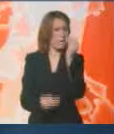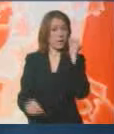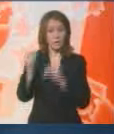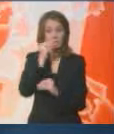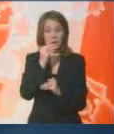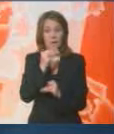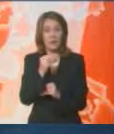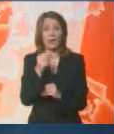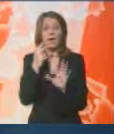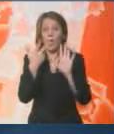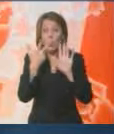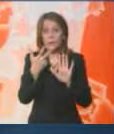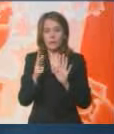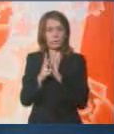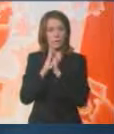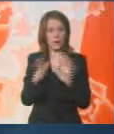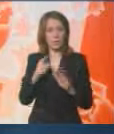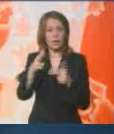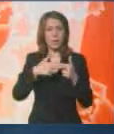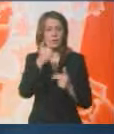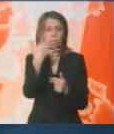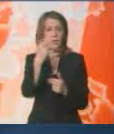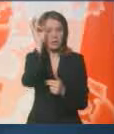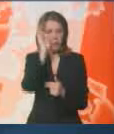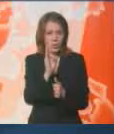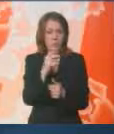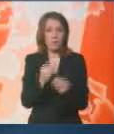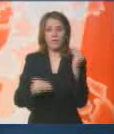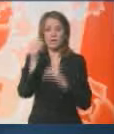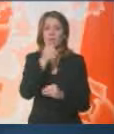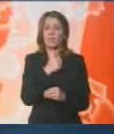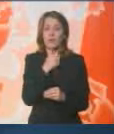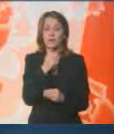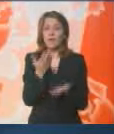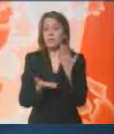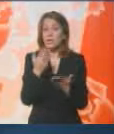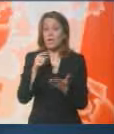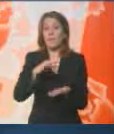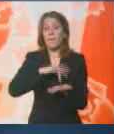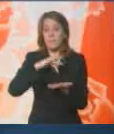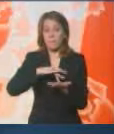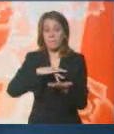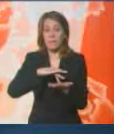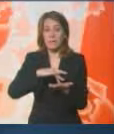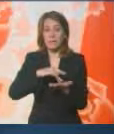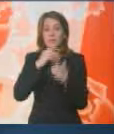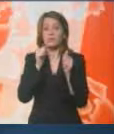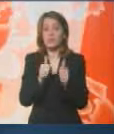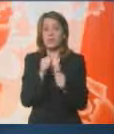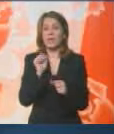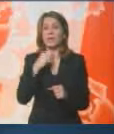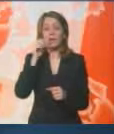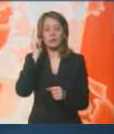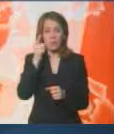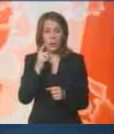povećanje. Znači 8-18, to je blizu 150% povećanje poreza. Možda je na ovom mestu sada da napomenem